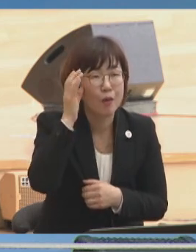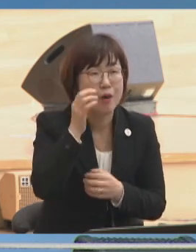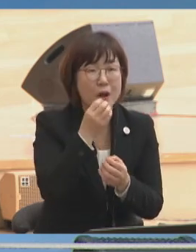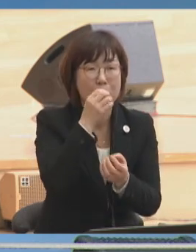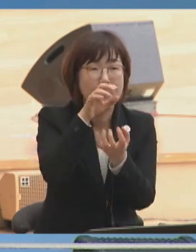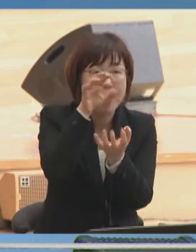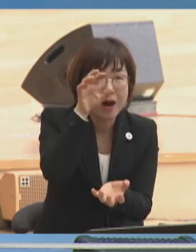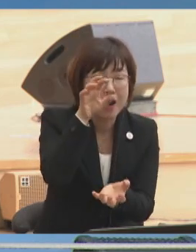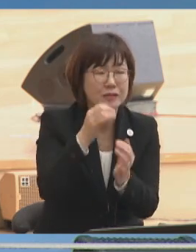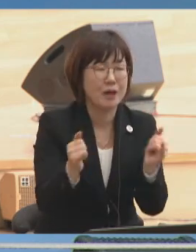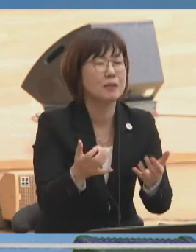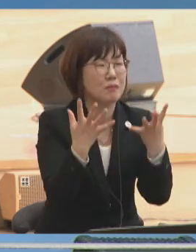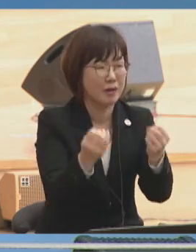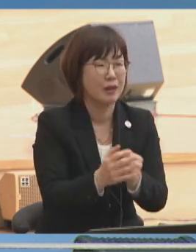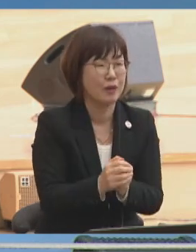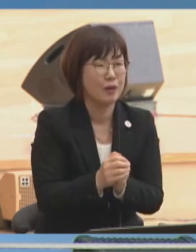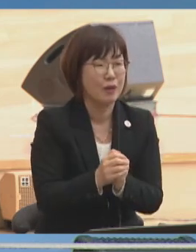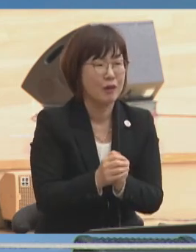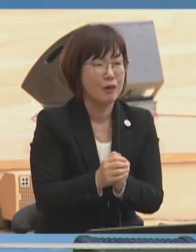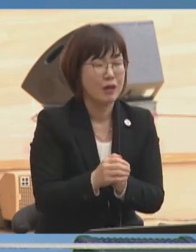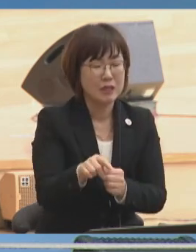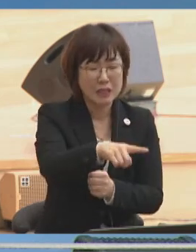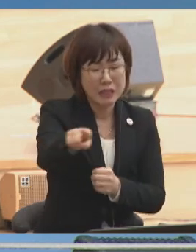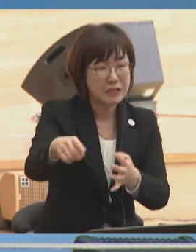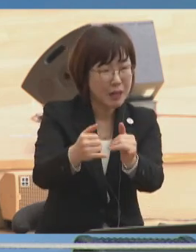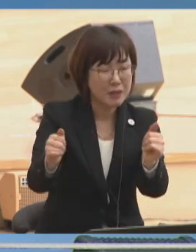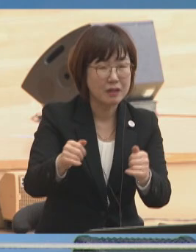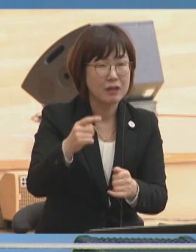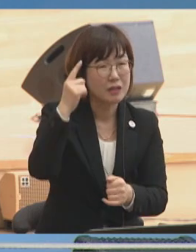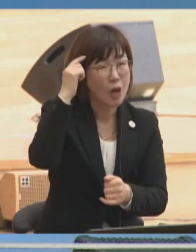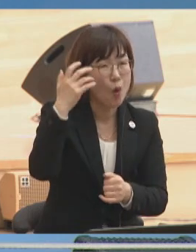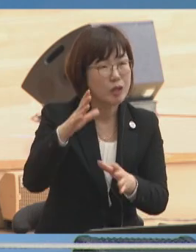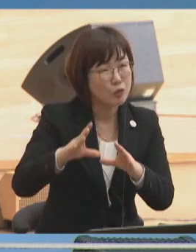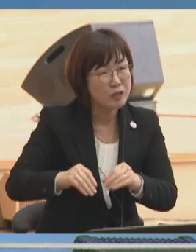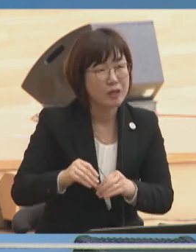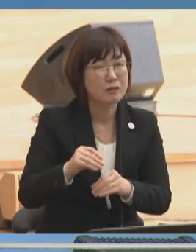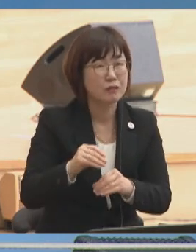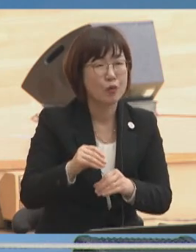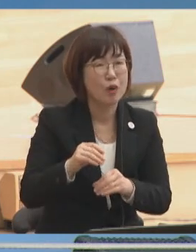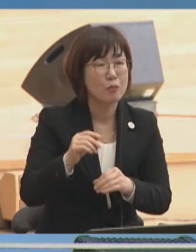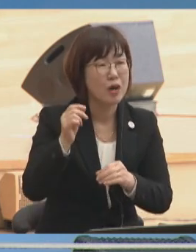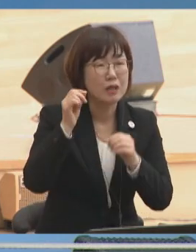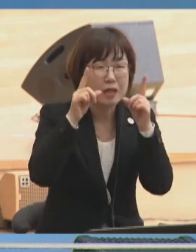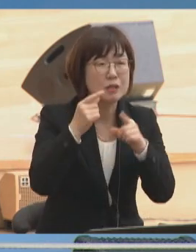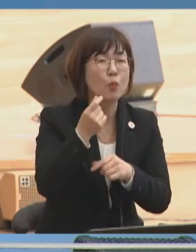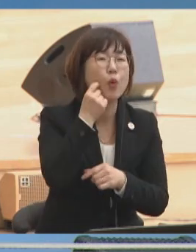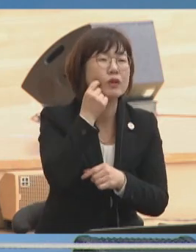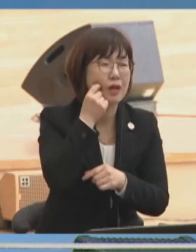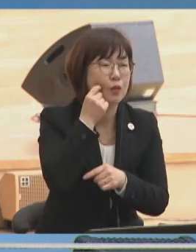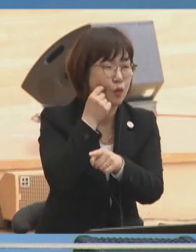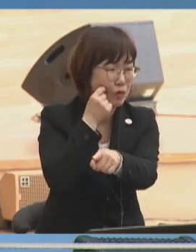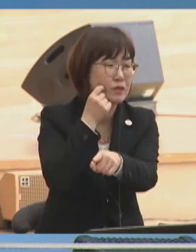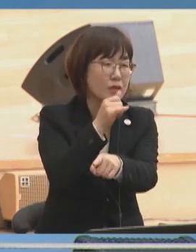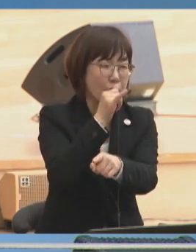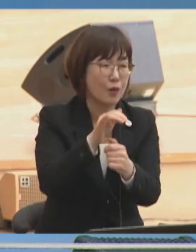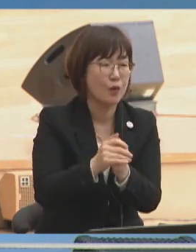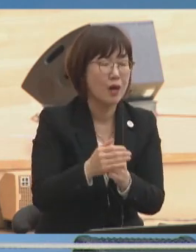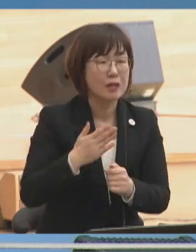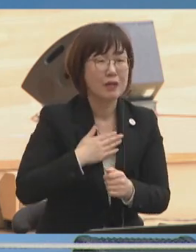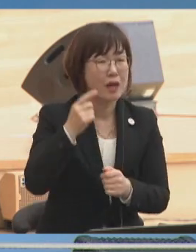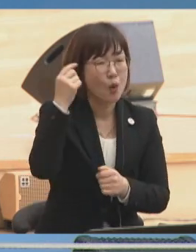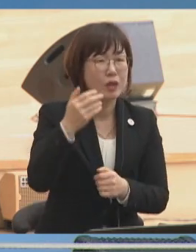그들은 영혼이 굶주려 있다는 것도 모를 수 있어요. 영혼의 만족을 좀 달라고, 내 인생이 어디를 향해 나가야 될지